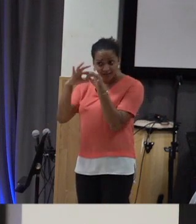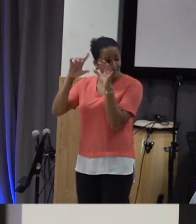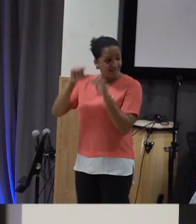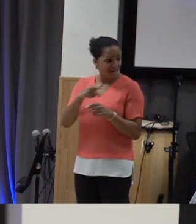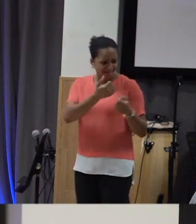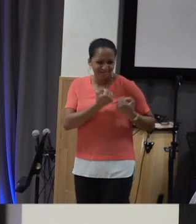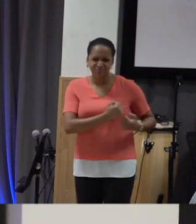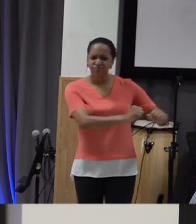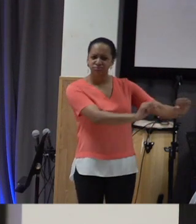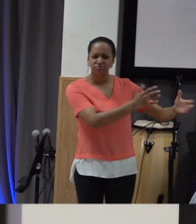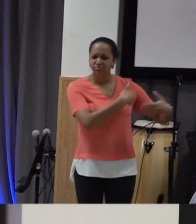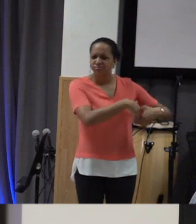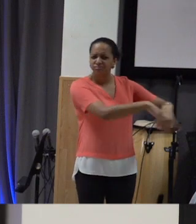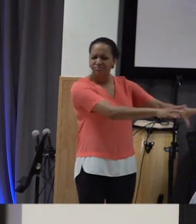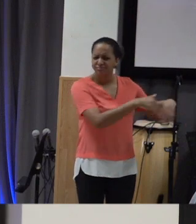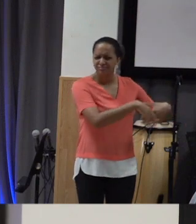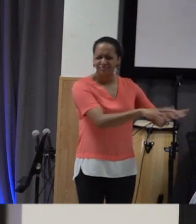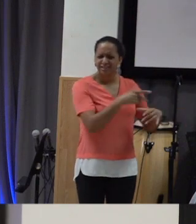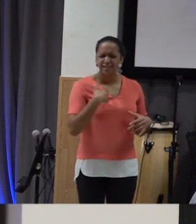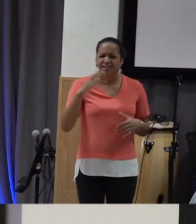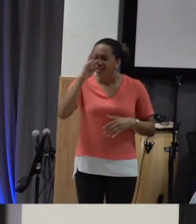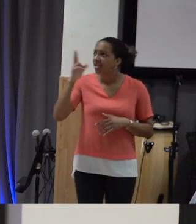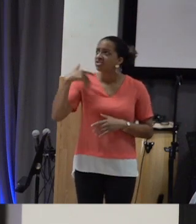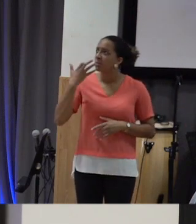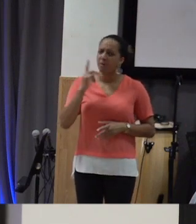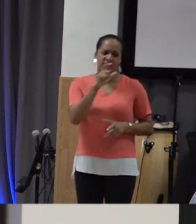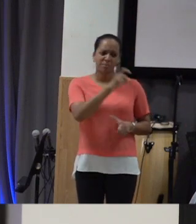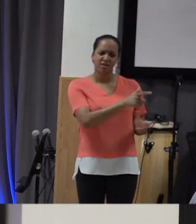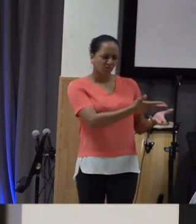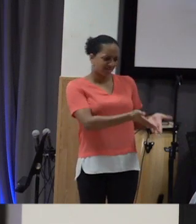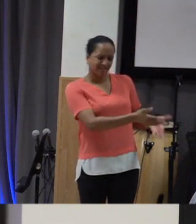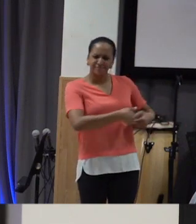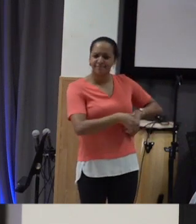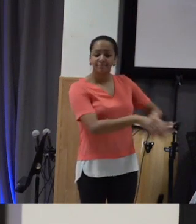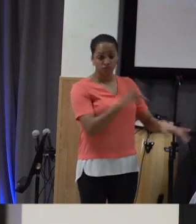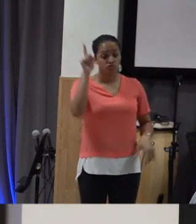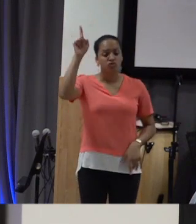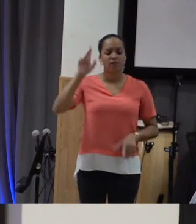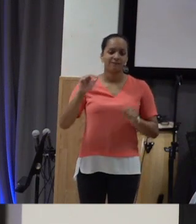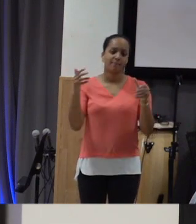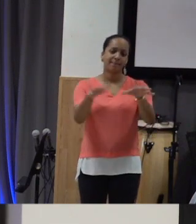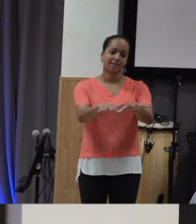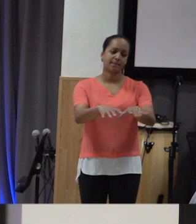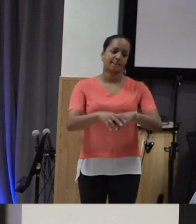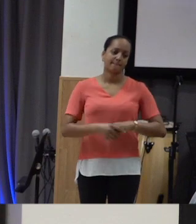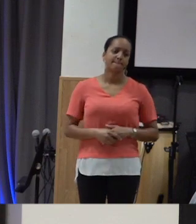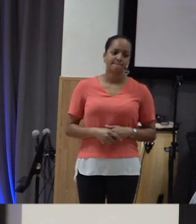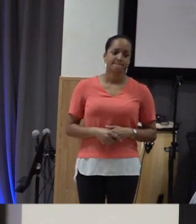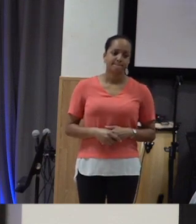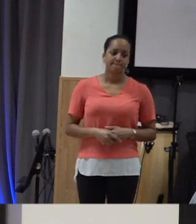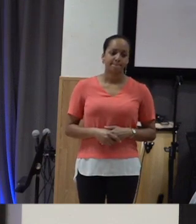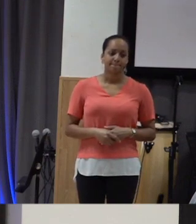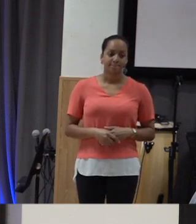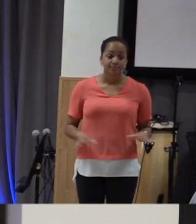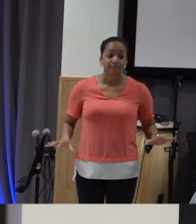bannis-les. Dis, Seigneur, je ne veux pas de ces pensées-là. Dieu te bénira comme ça. L'avant-dernière chose qui peut nous empêcher de prier, c'est